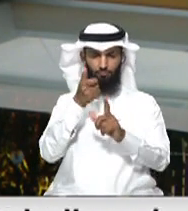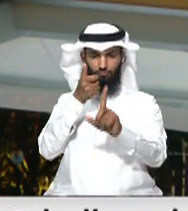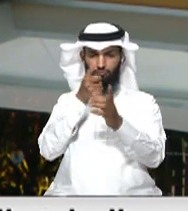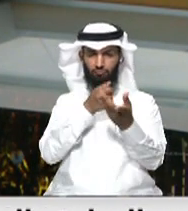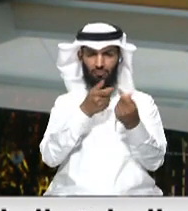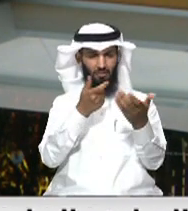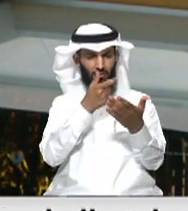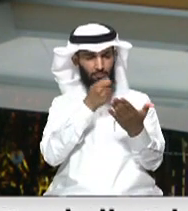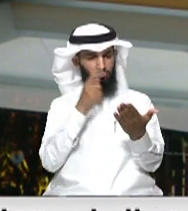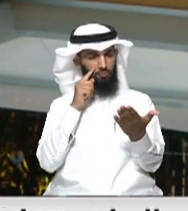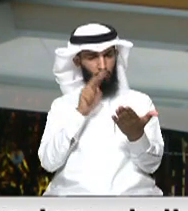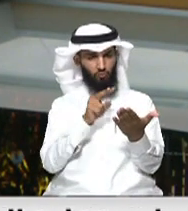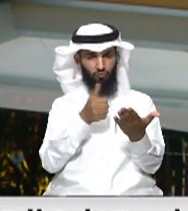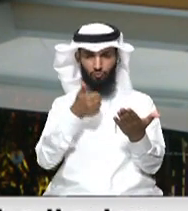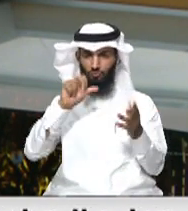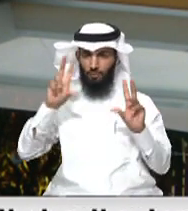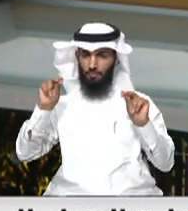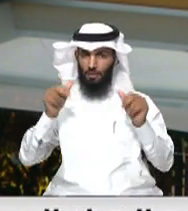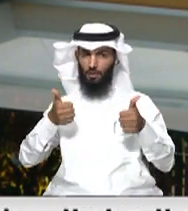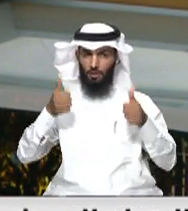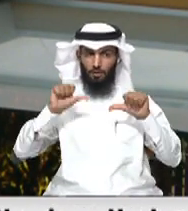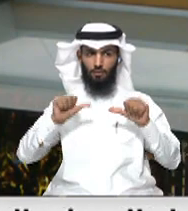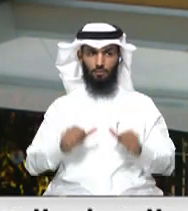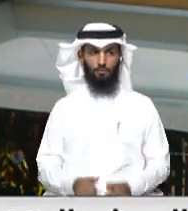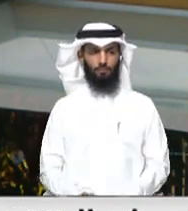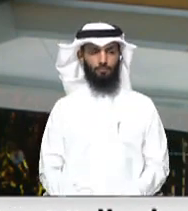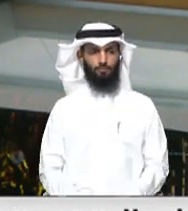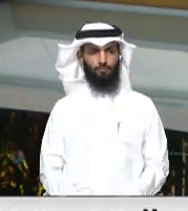الزميل نواف الشراكي.